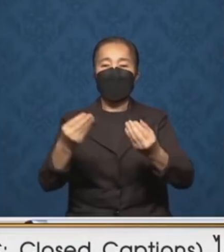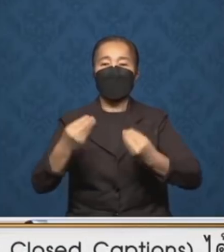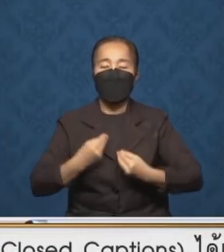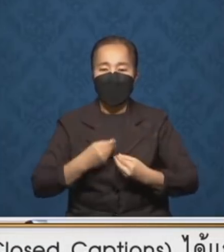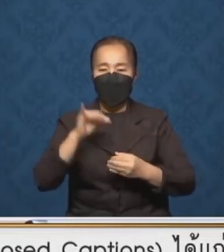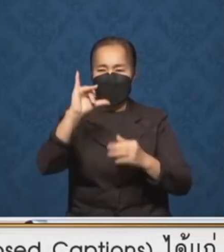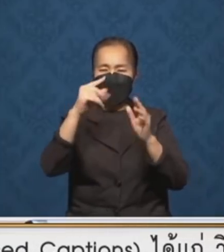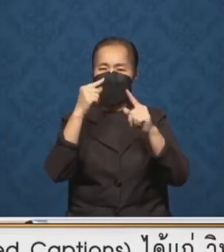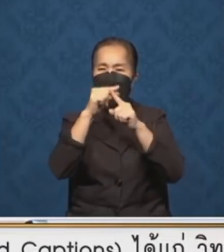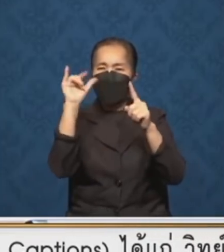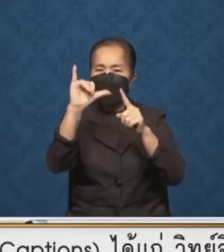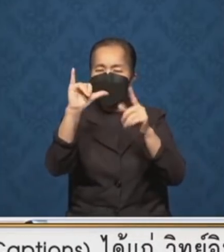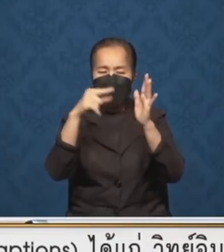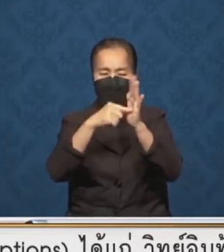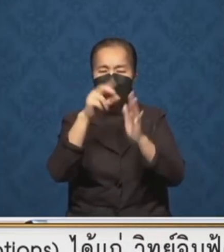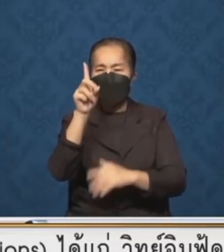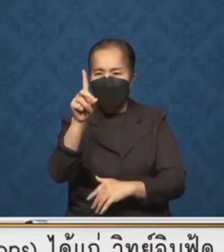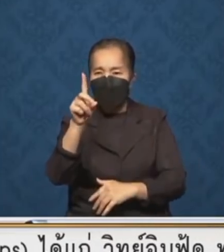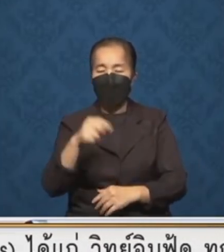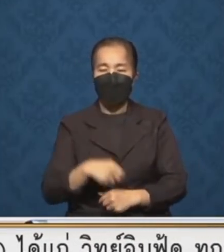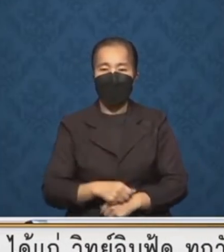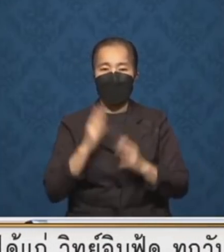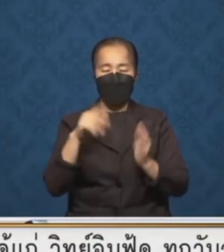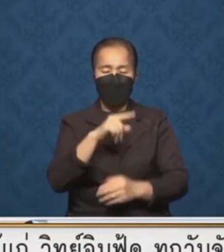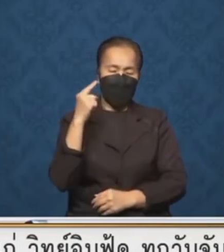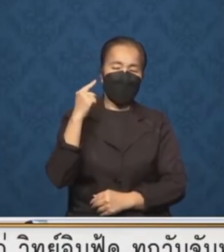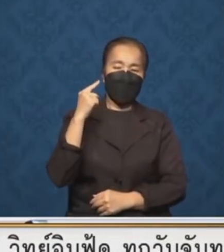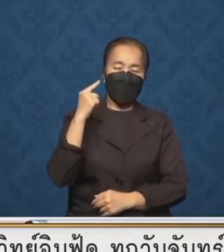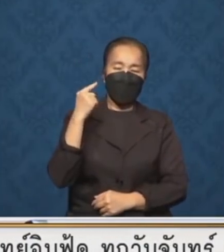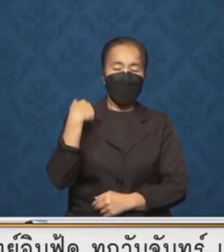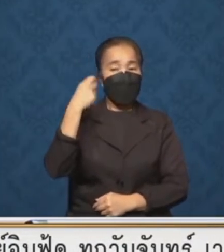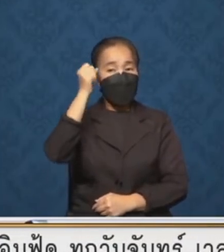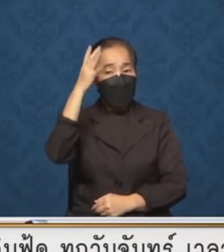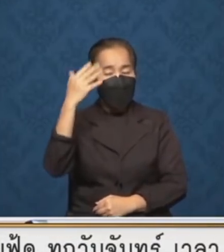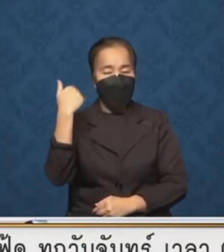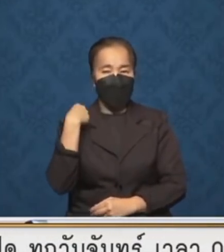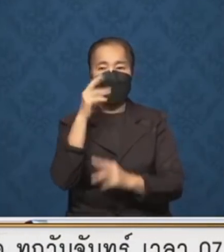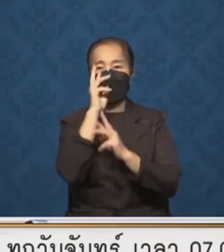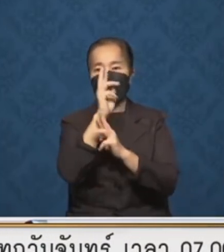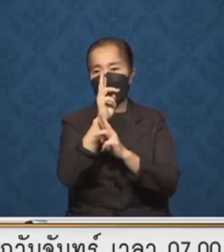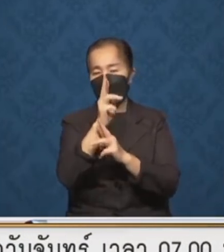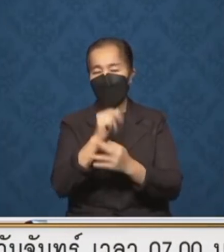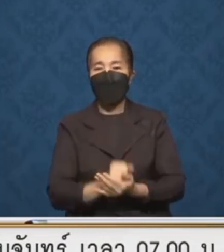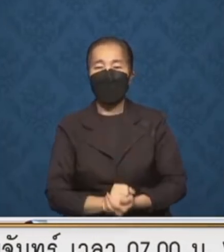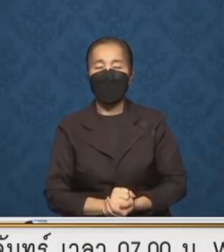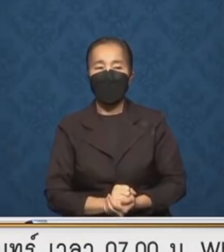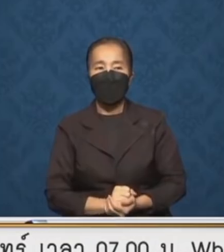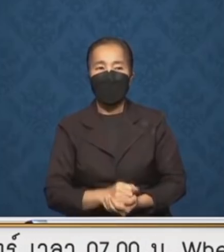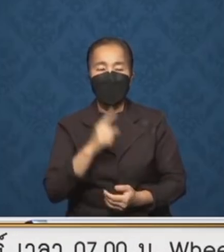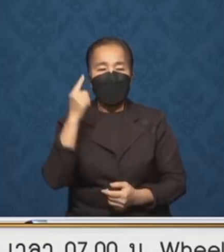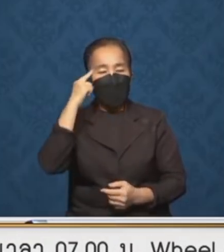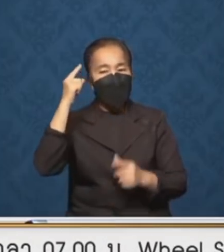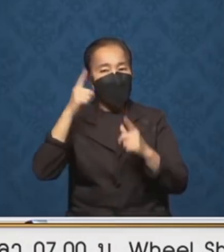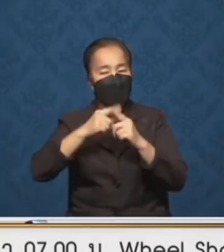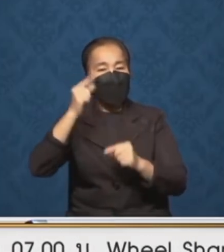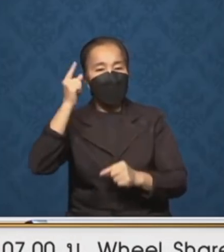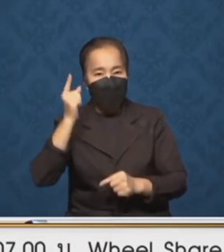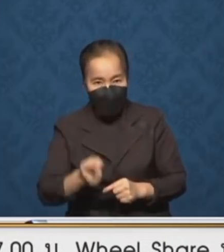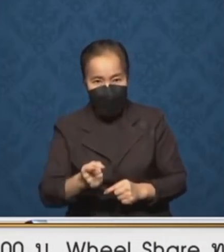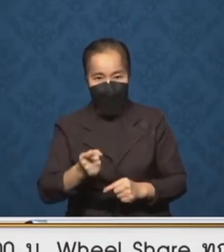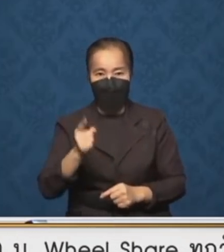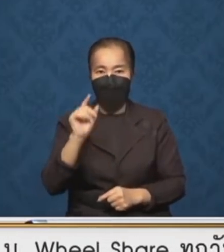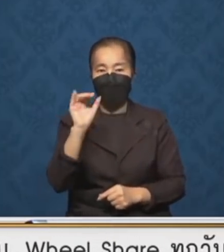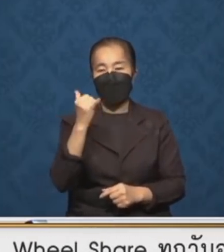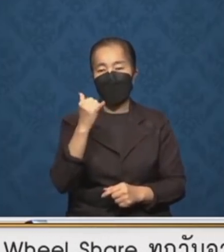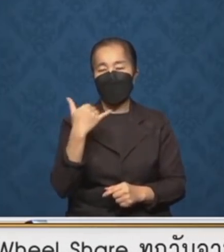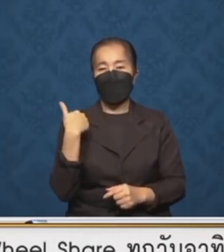ครับถ้าผู้ฟังแล้วไม่เข้าใจเนี่ยจะมองว่าเป็นจริงอย่างที่ท่านผู้อภิปร